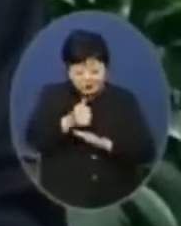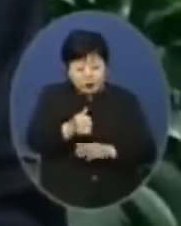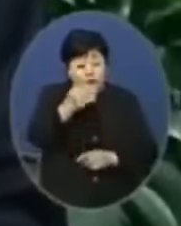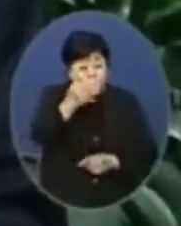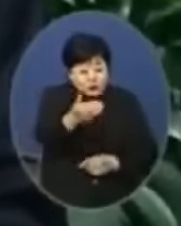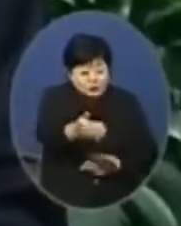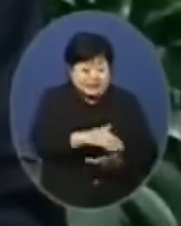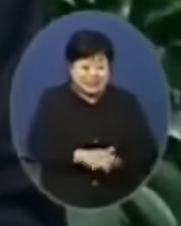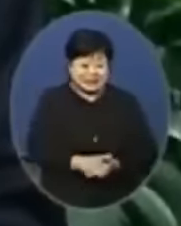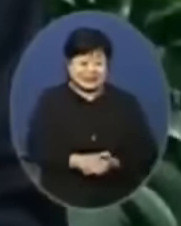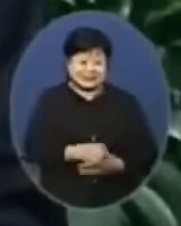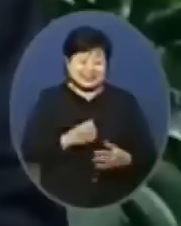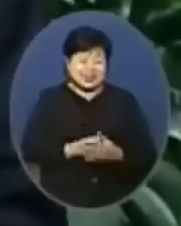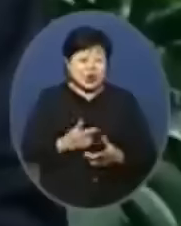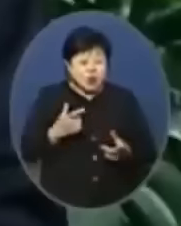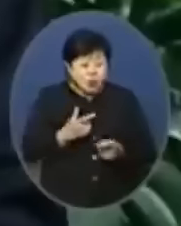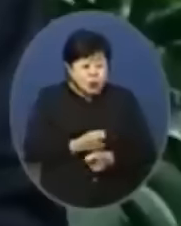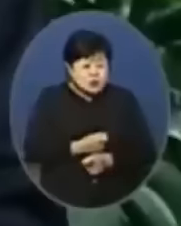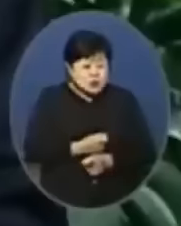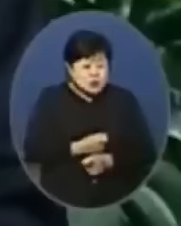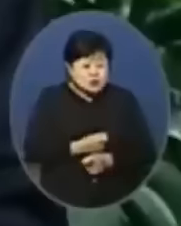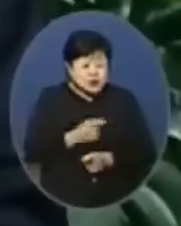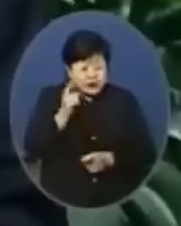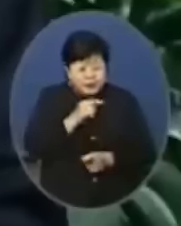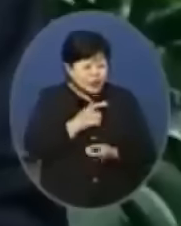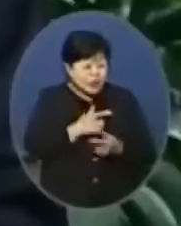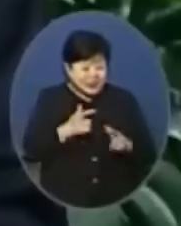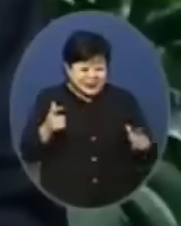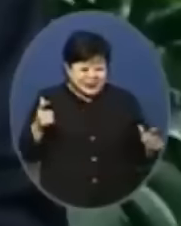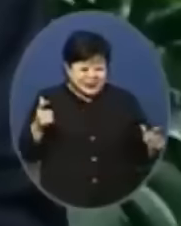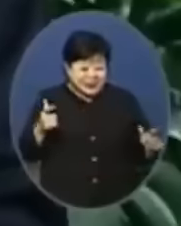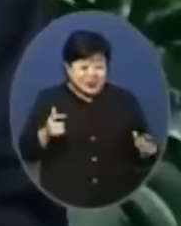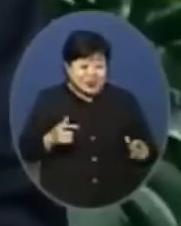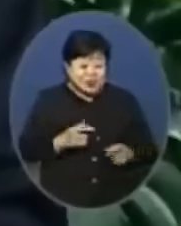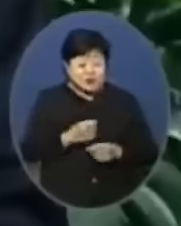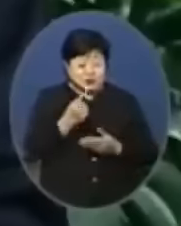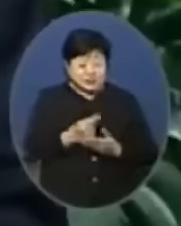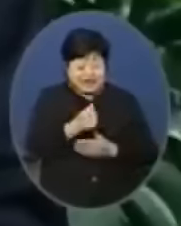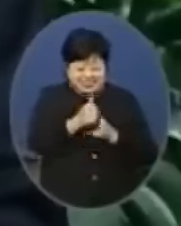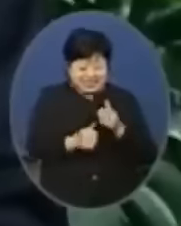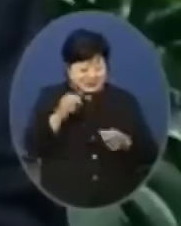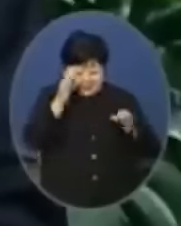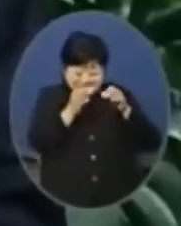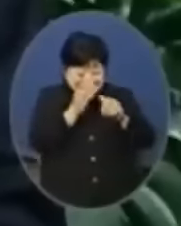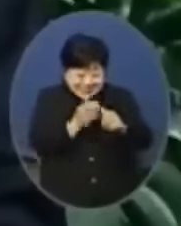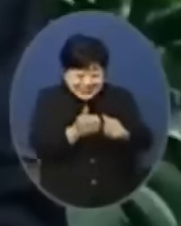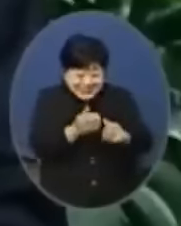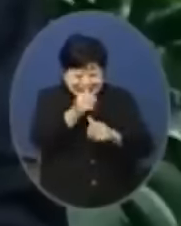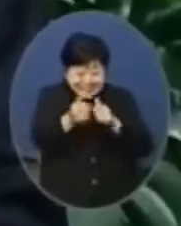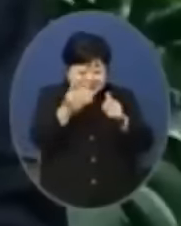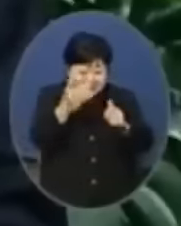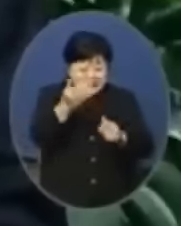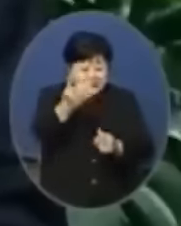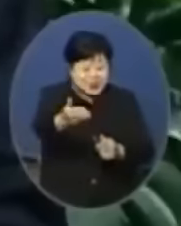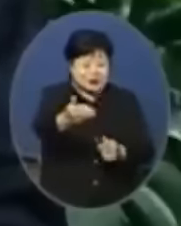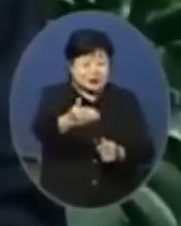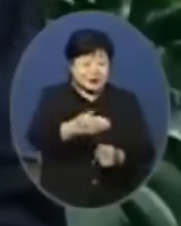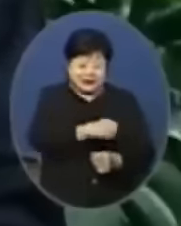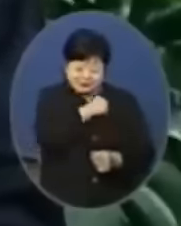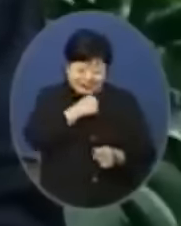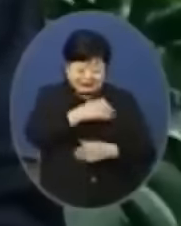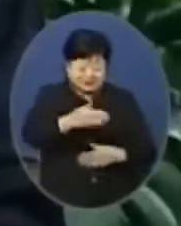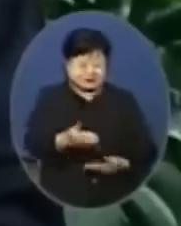만들어주신다. 그러므로 원수가 꼭 나에게 나쁜 것은 아닌 것입니다. 원수가 오면 하나님을 찾으십시오. 하나님께서 여러분에게